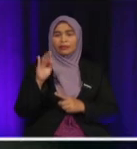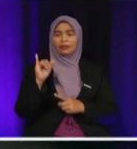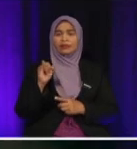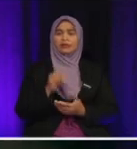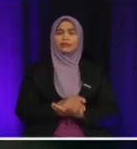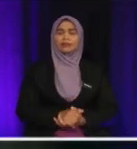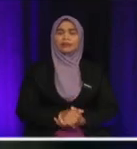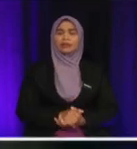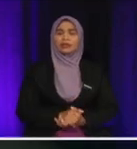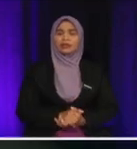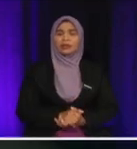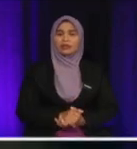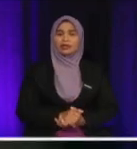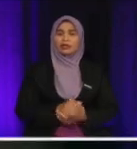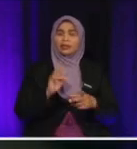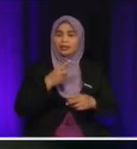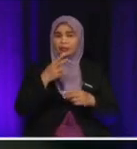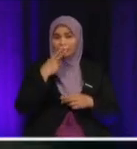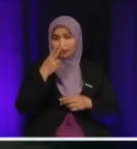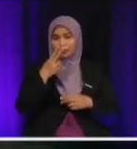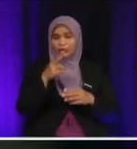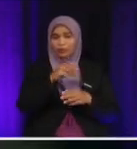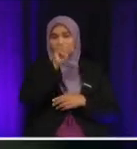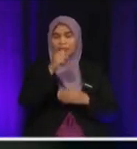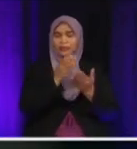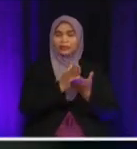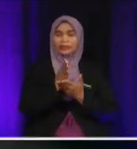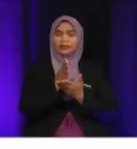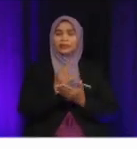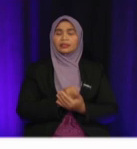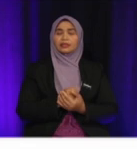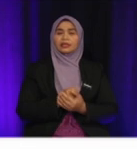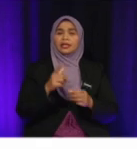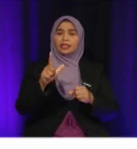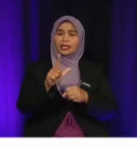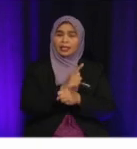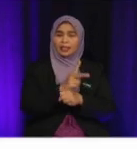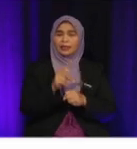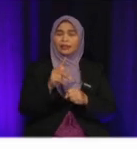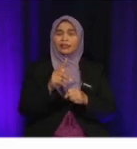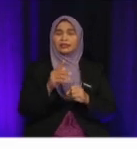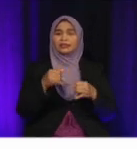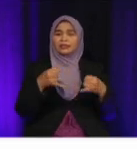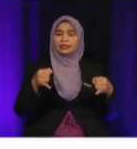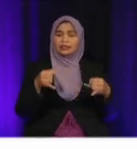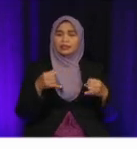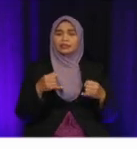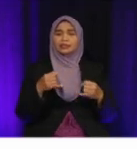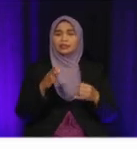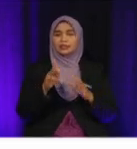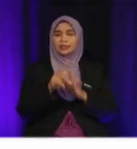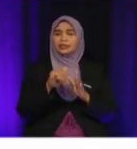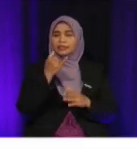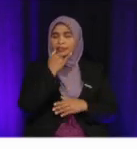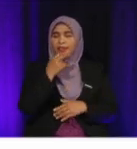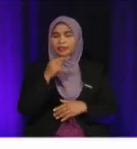Jangan lupa. Kita bagi. Okey, kita pergi kepada soalan seterusnya. Lengkapkan jenis kesalahan jenayah hudud. Saya nak minta